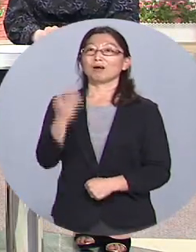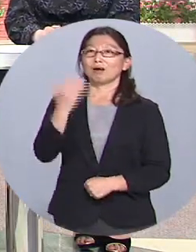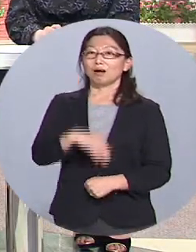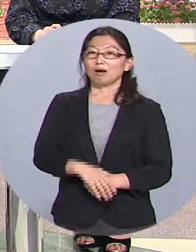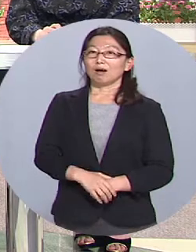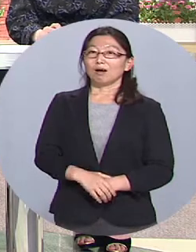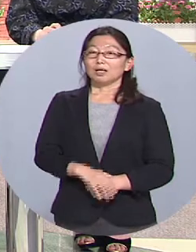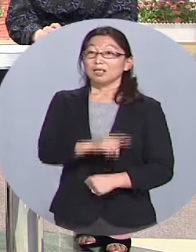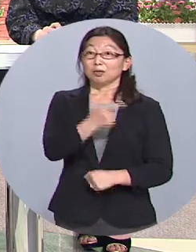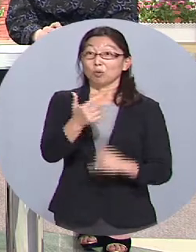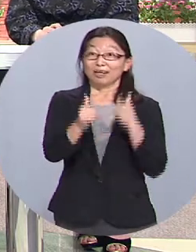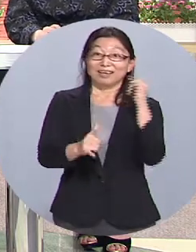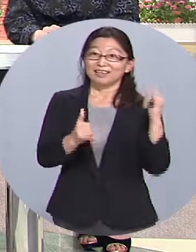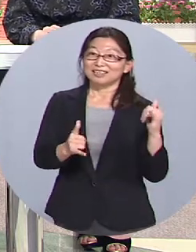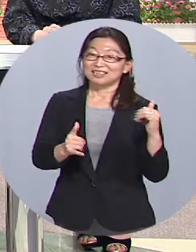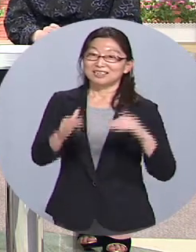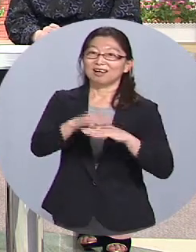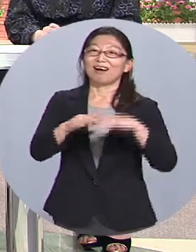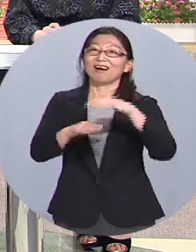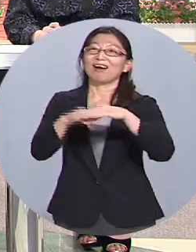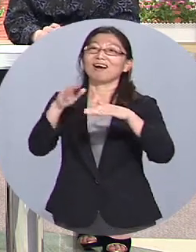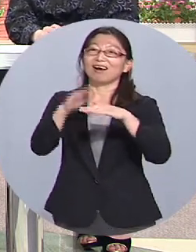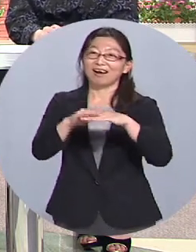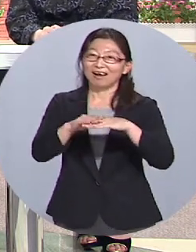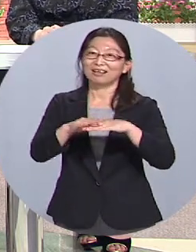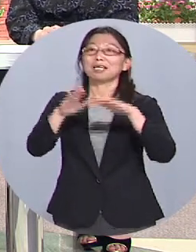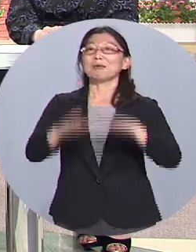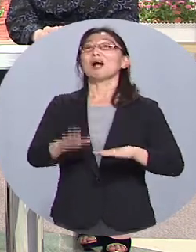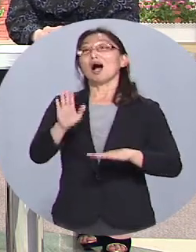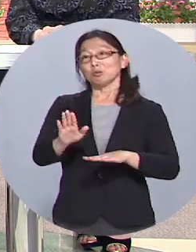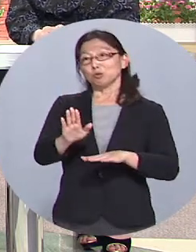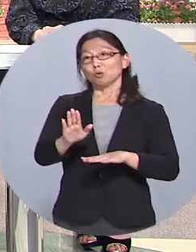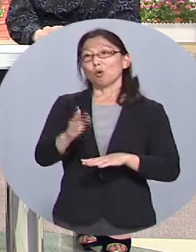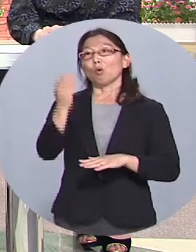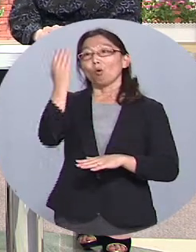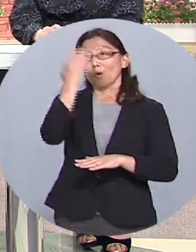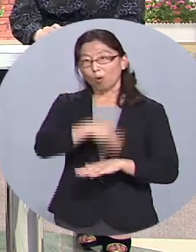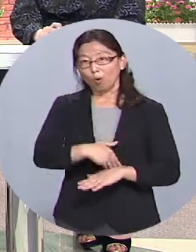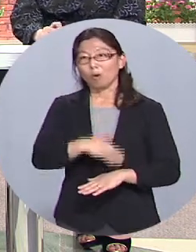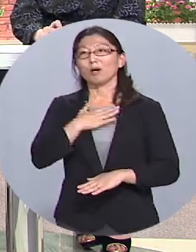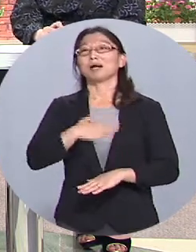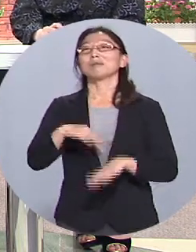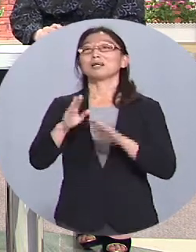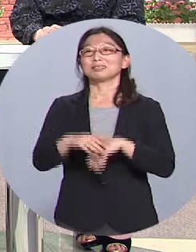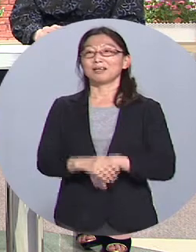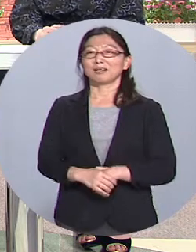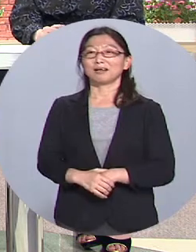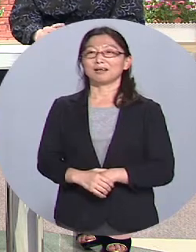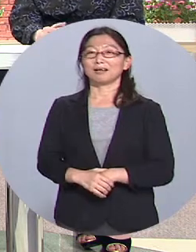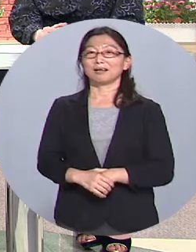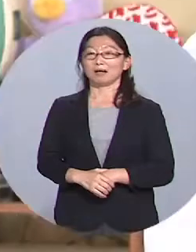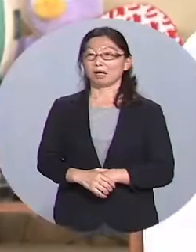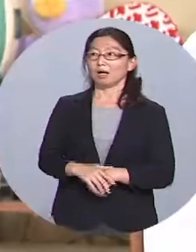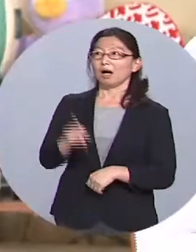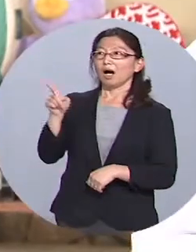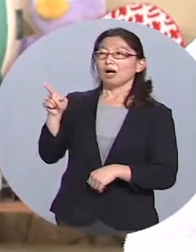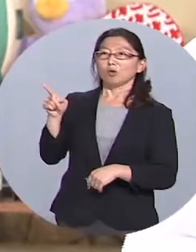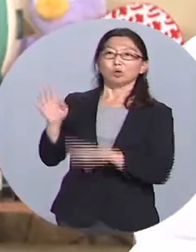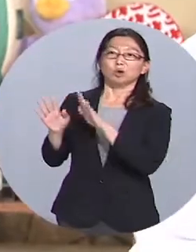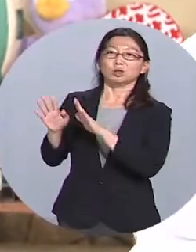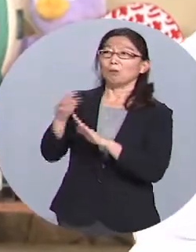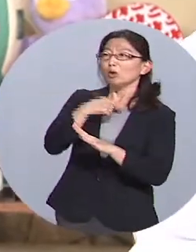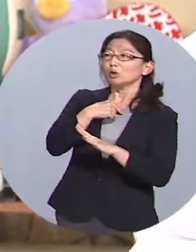このいろんな歴史が積み重なって今の給食があるんだよね。学校給食が、 いや今の小学生、はい、僕よりいいもん食べ